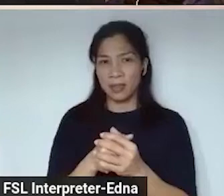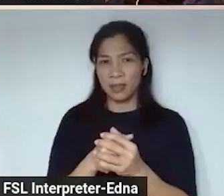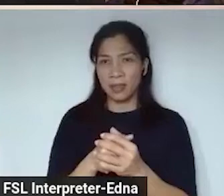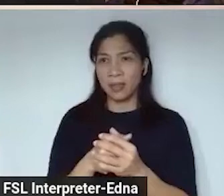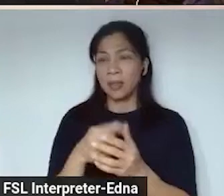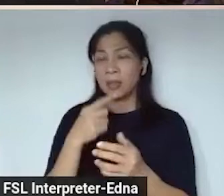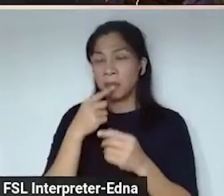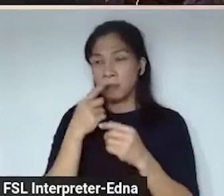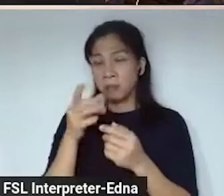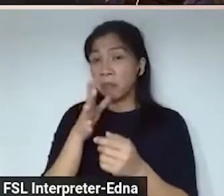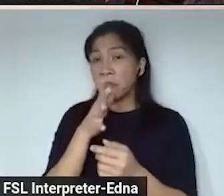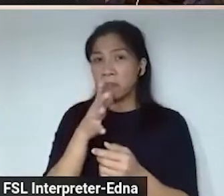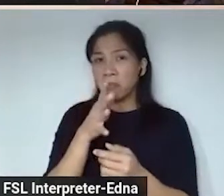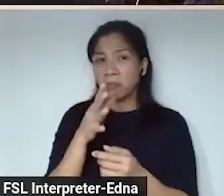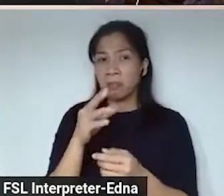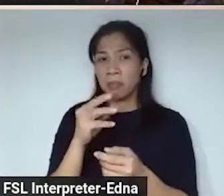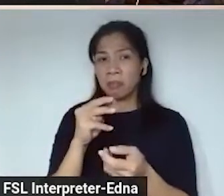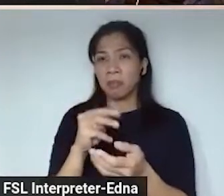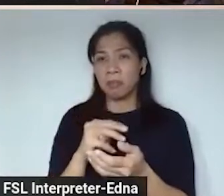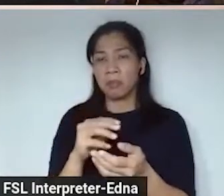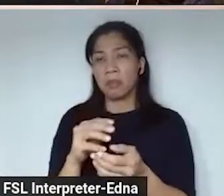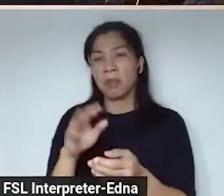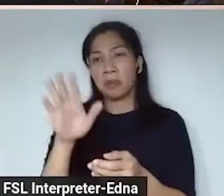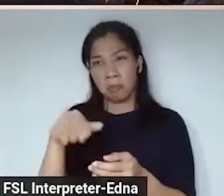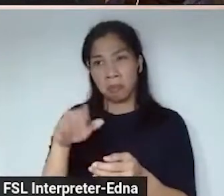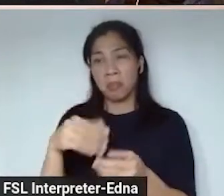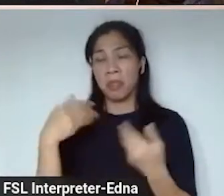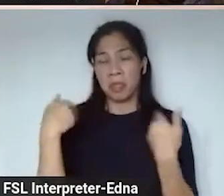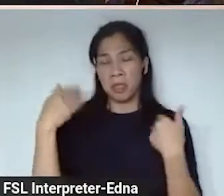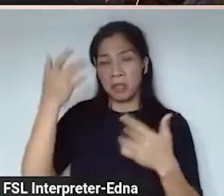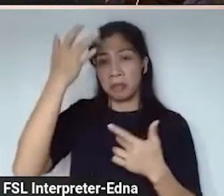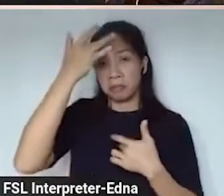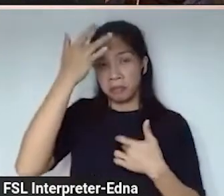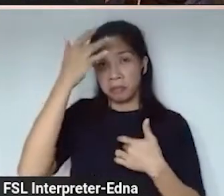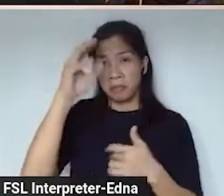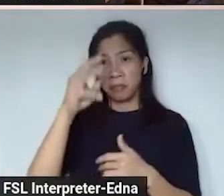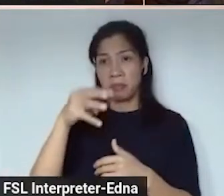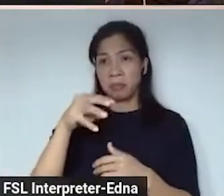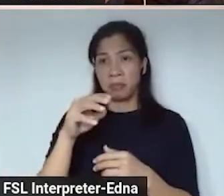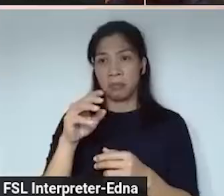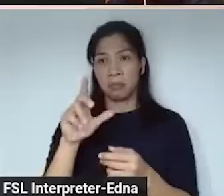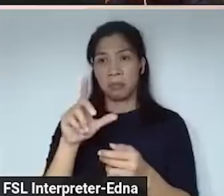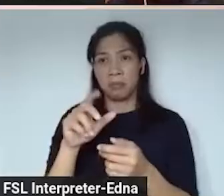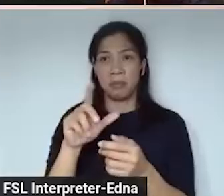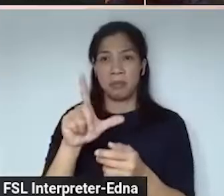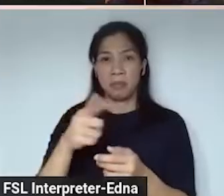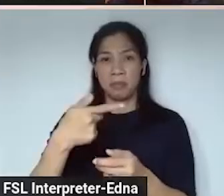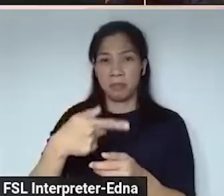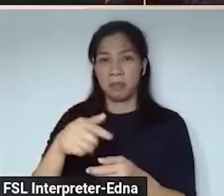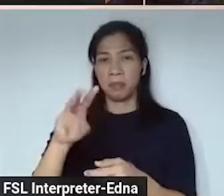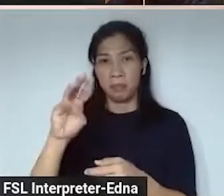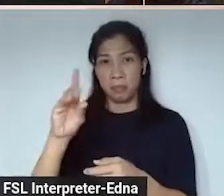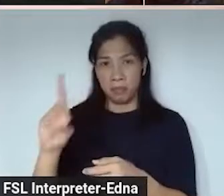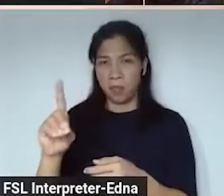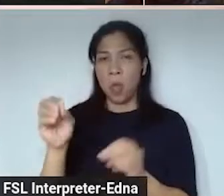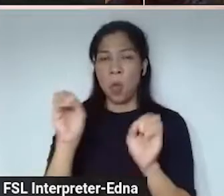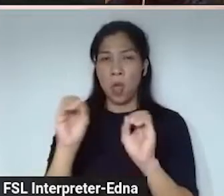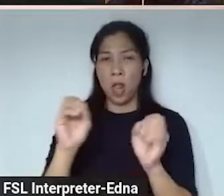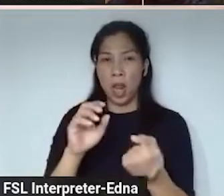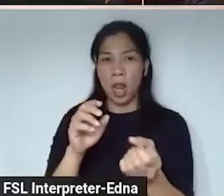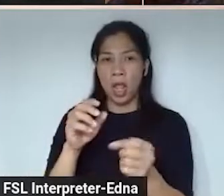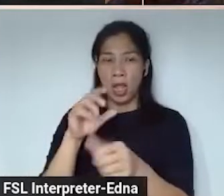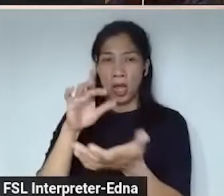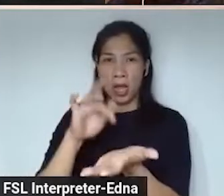niyo po may limb girdle muscular dystrophy. Wala pa pong gamot ang sakit na ito. At ito po